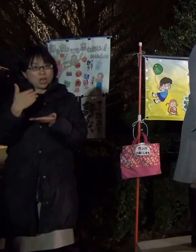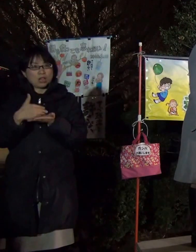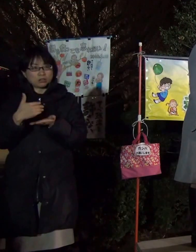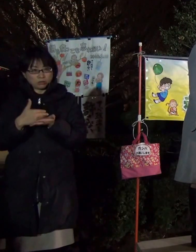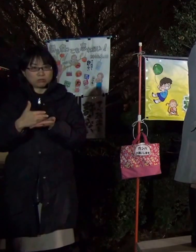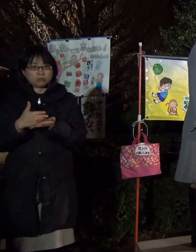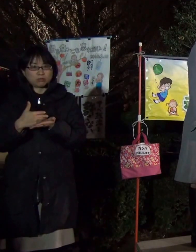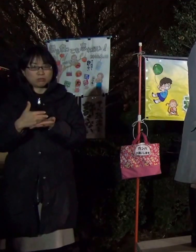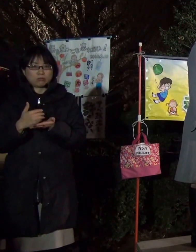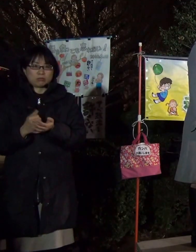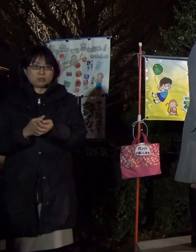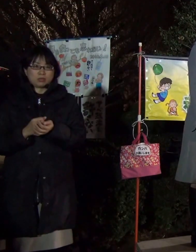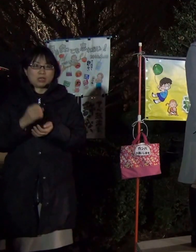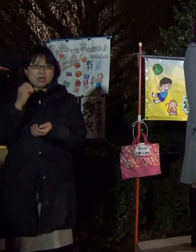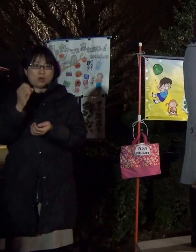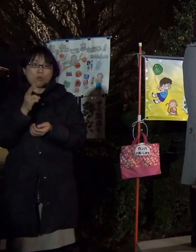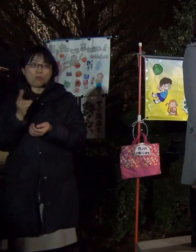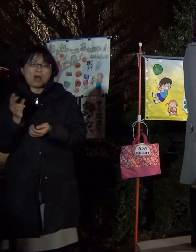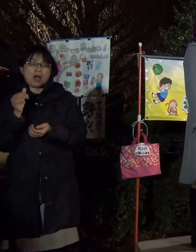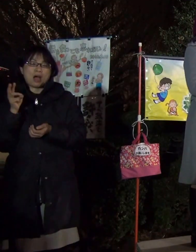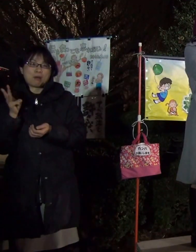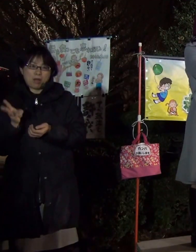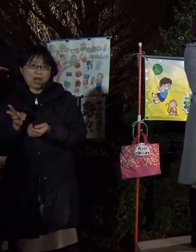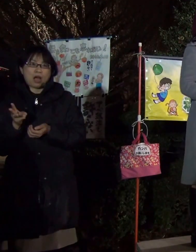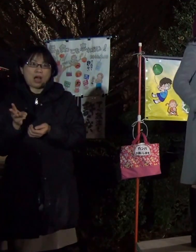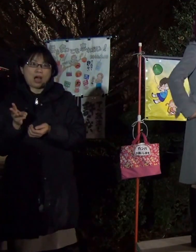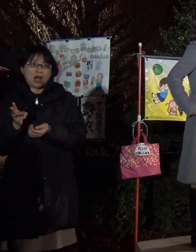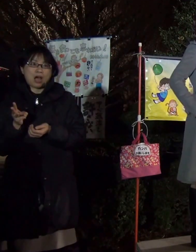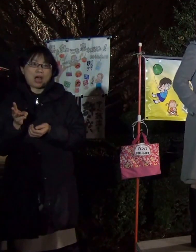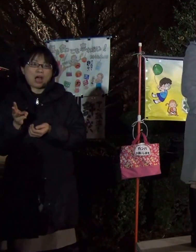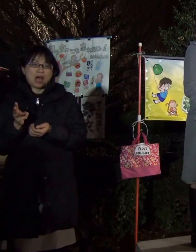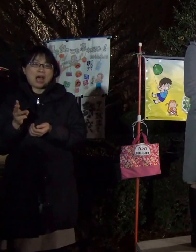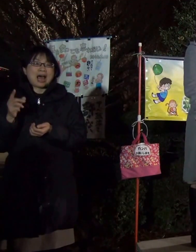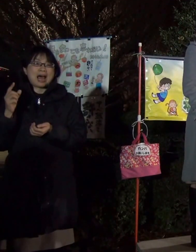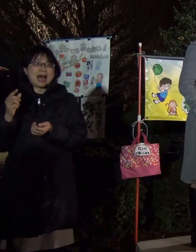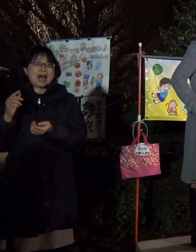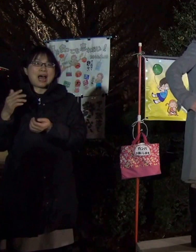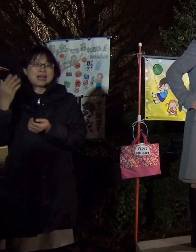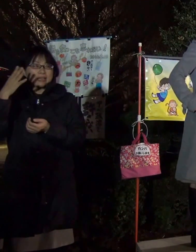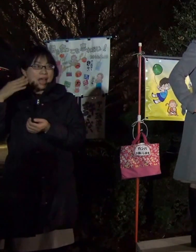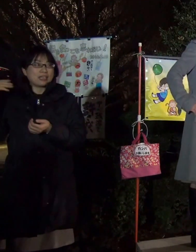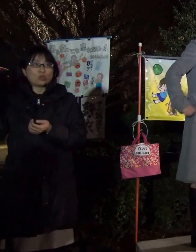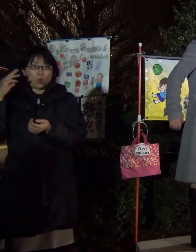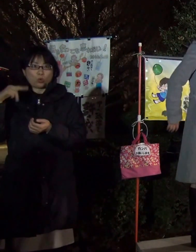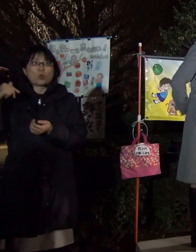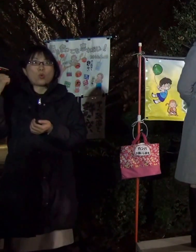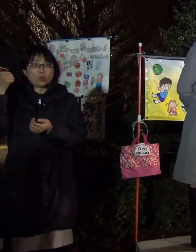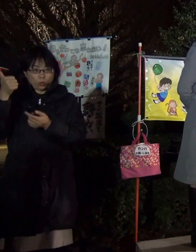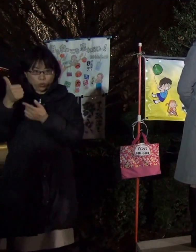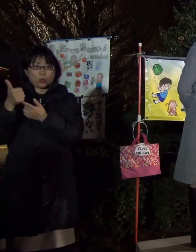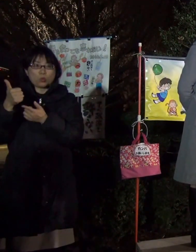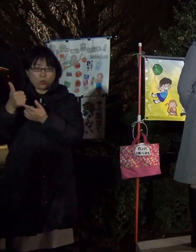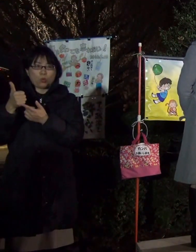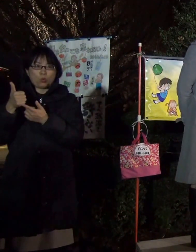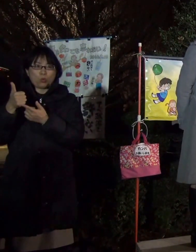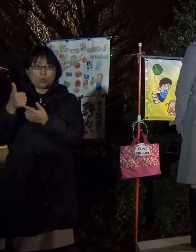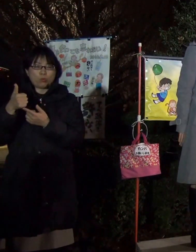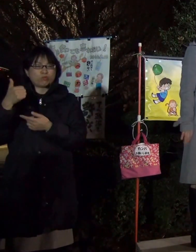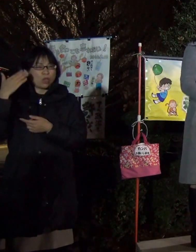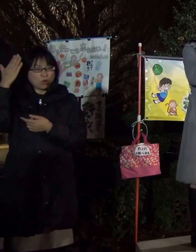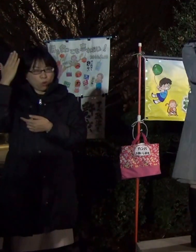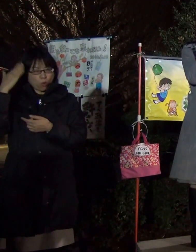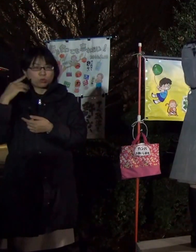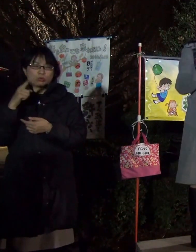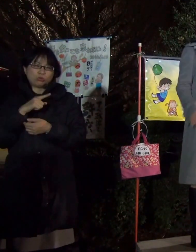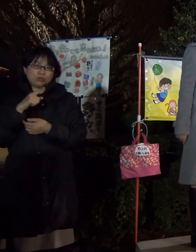の？ オバマさんのこと を。ああ、もう、ね、ごめん、私あの民主主義っていうのを、 それはまた 解釈の、 まあまあ、 ひどい発言が今